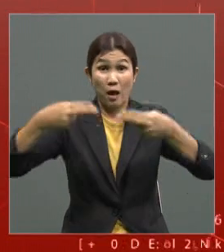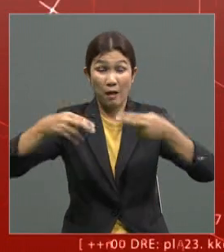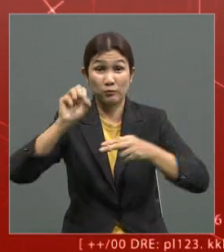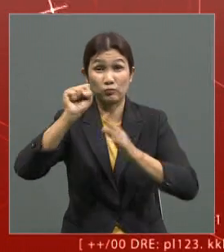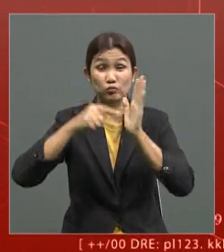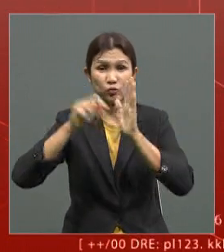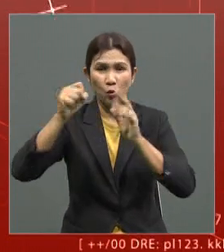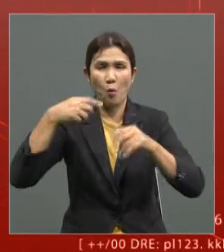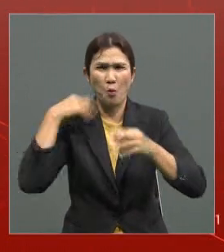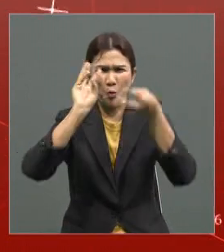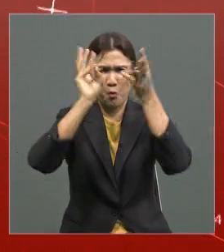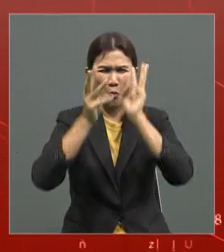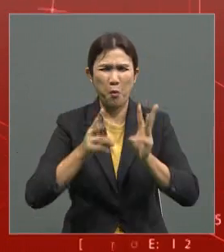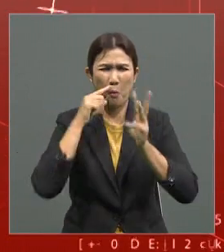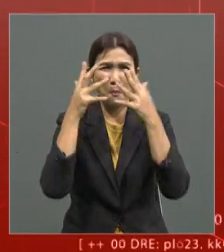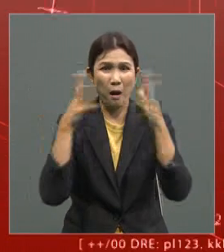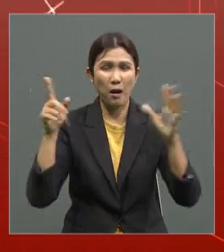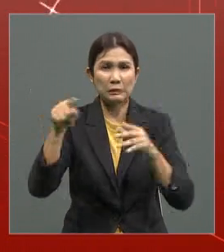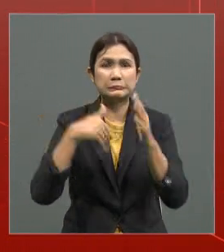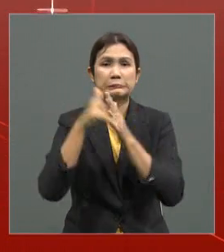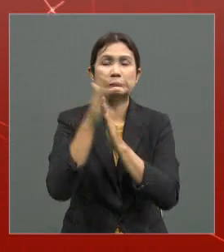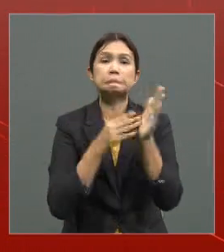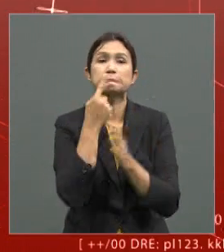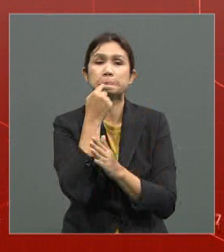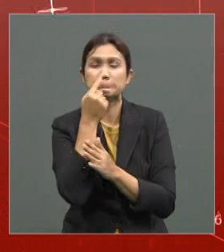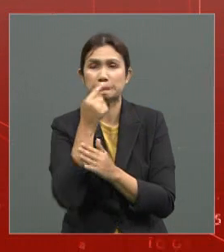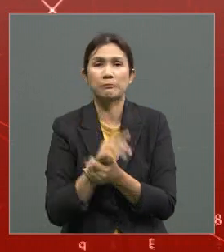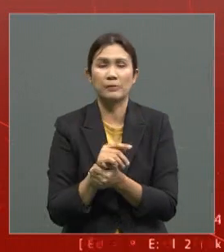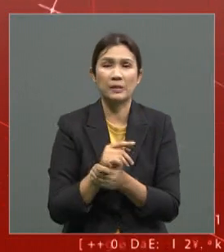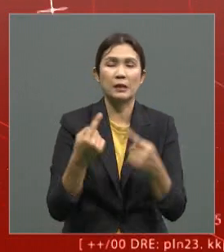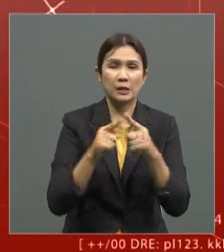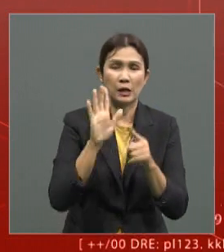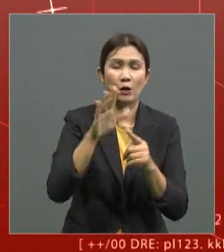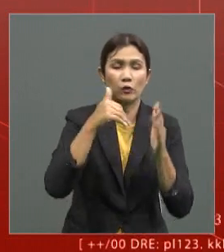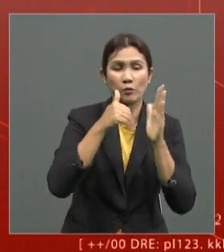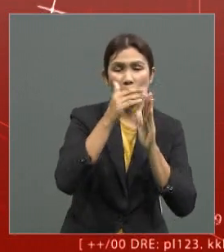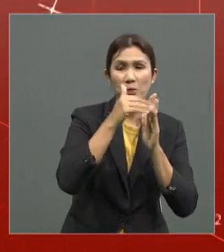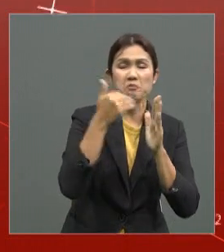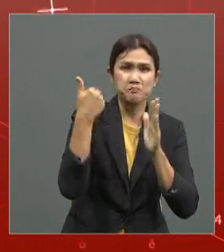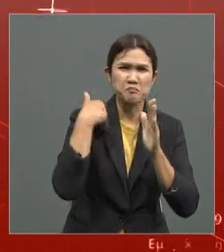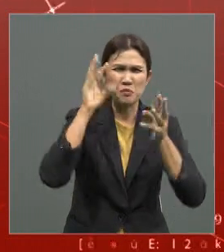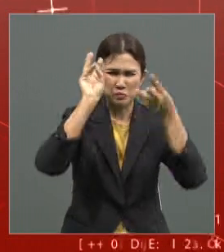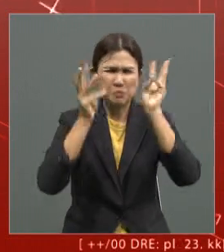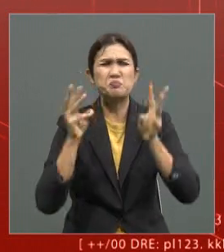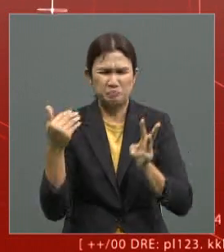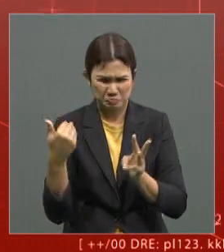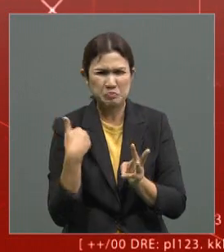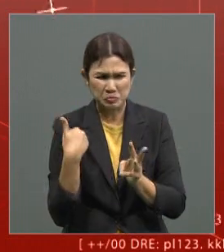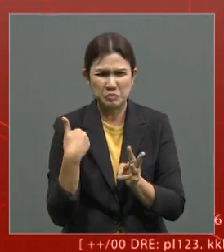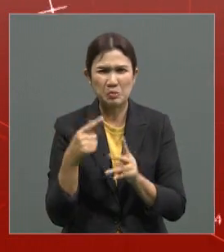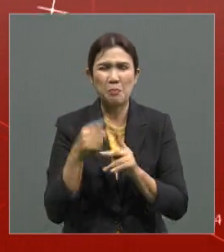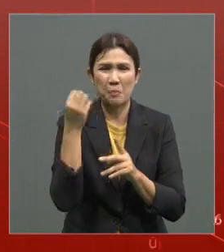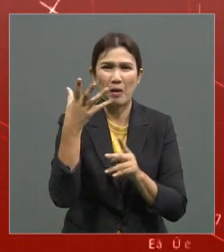มสูงสุดในประเทศคืออยู่ในระดับสีแดงด้วยนะคะแต่ว่าพื้นที่ตอนบนของประเทศถามว่ายังมีอยู่ไหมเรื่องของฝุ่นยังมีนะส่วน